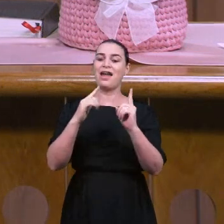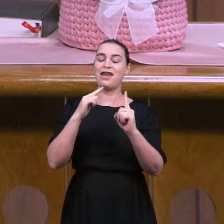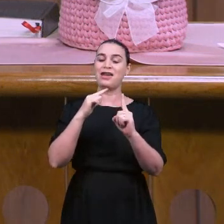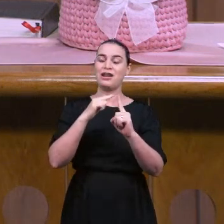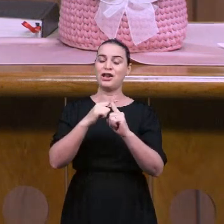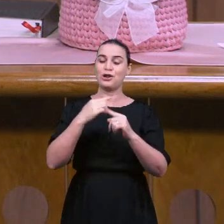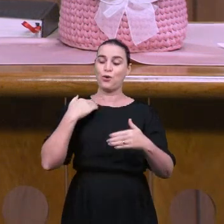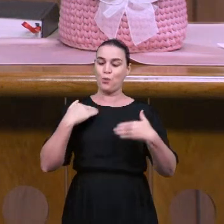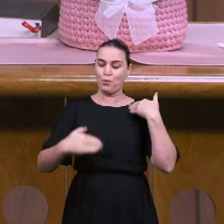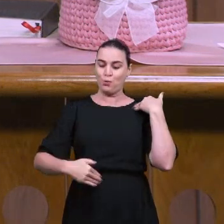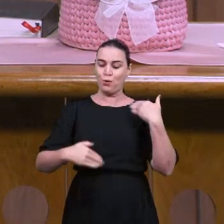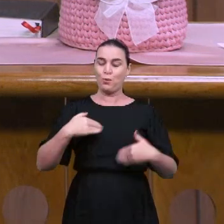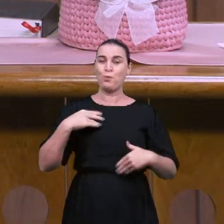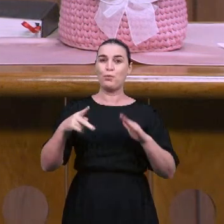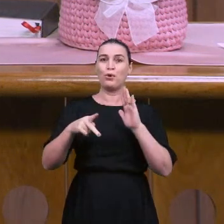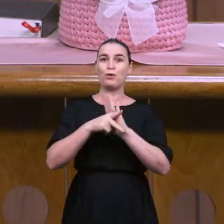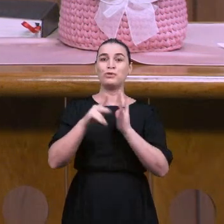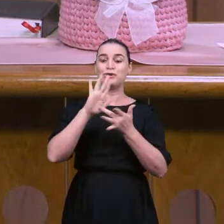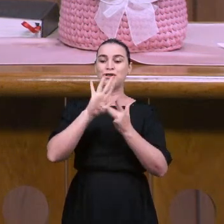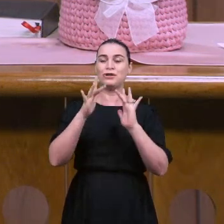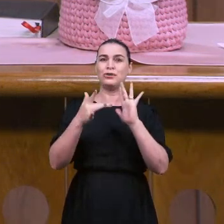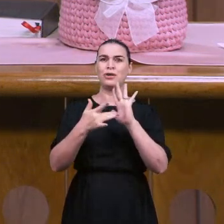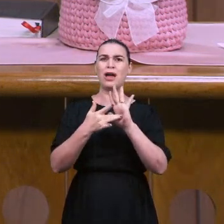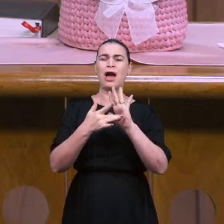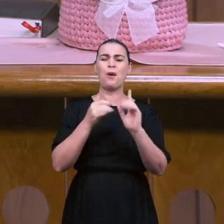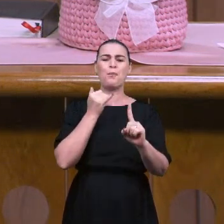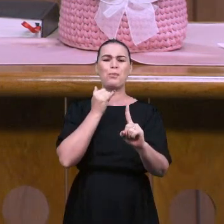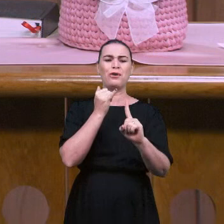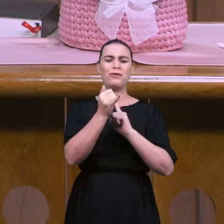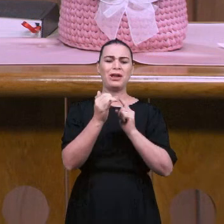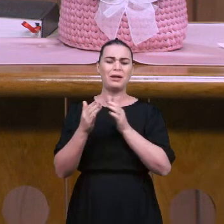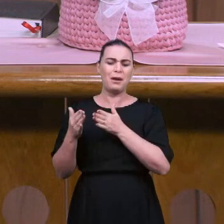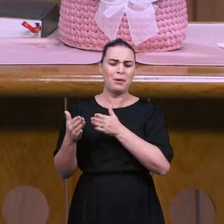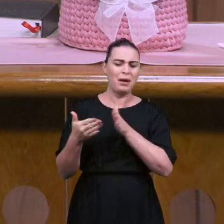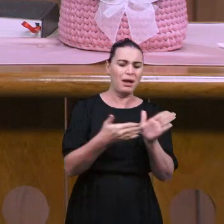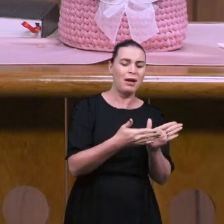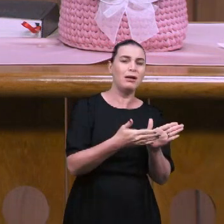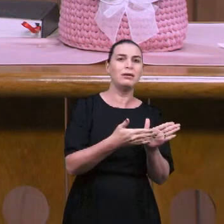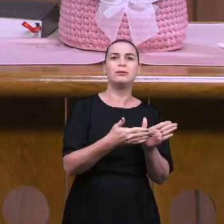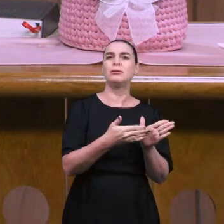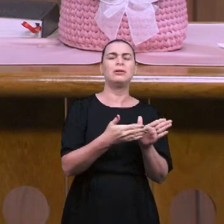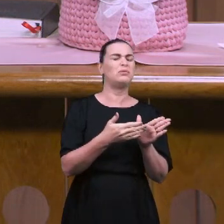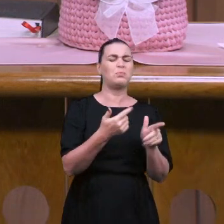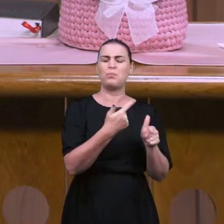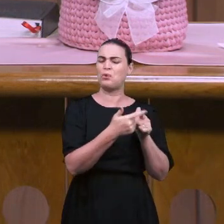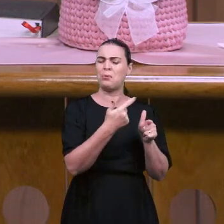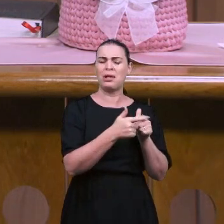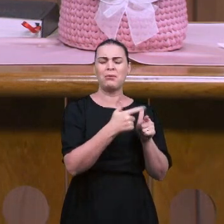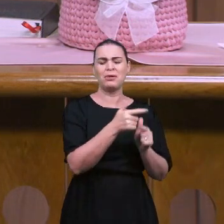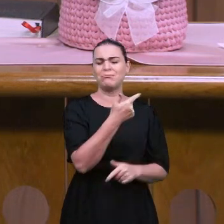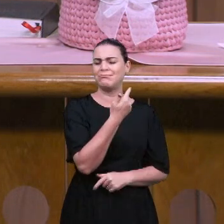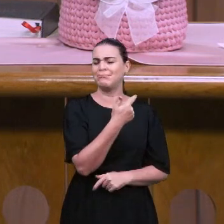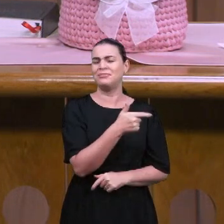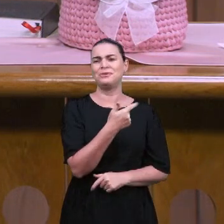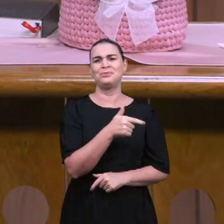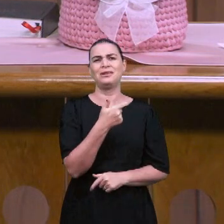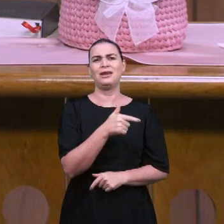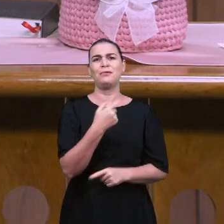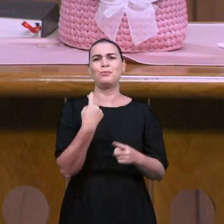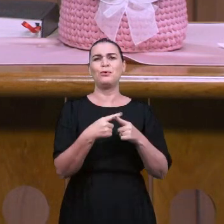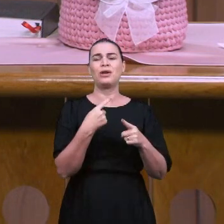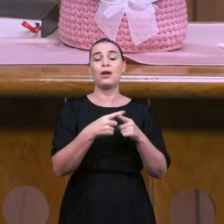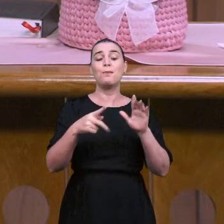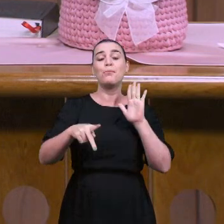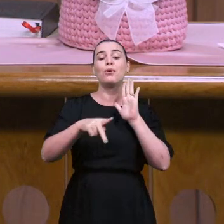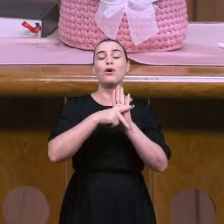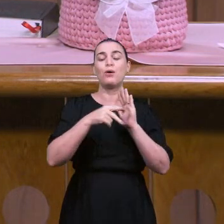L'Église comme un corps. Ah, le prophète est tombé. Il prophétisait, il est tombé. Il n'a aucun problème. Ce qui est